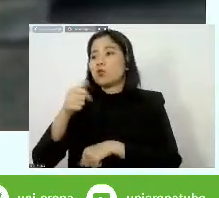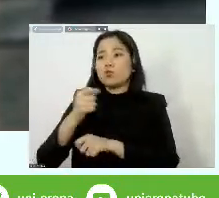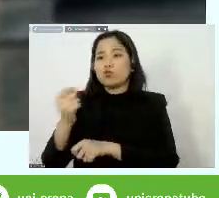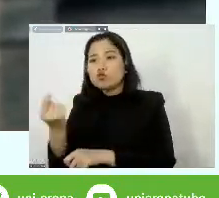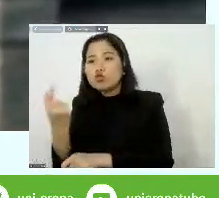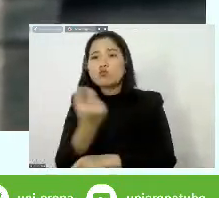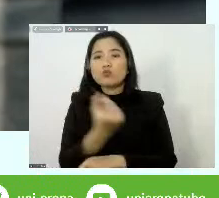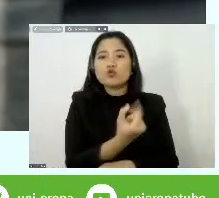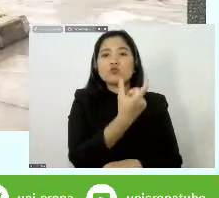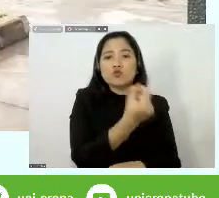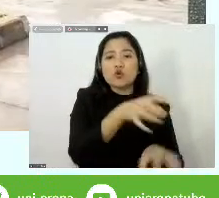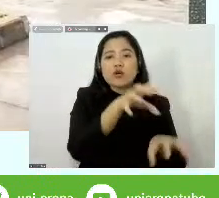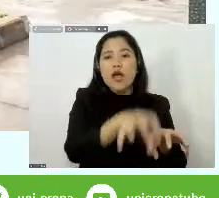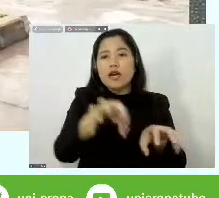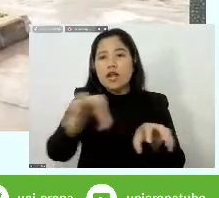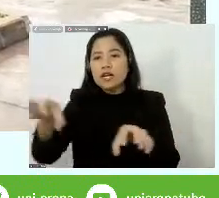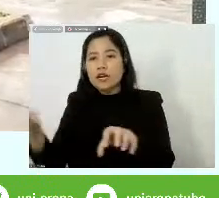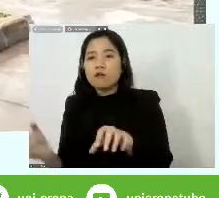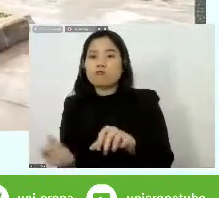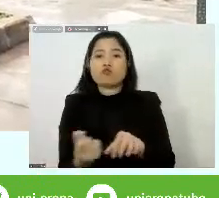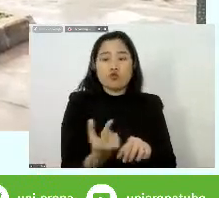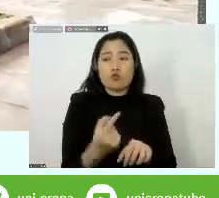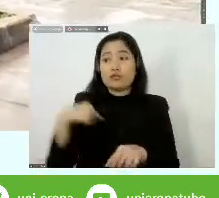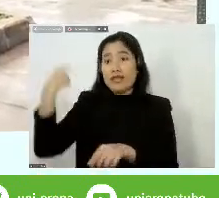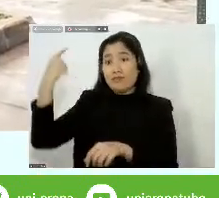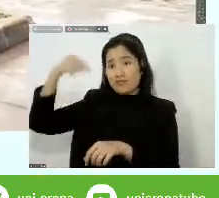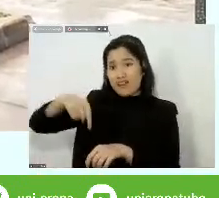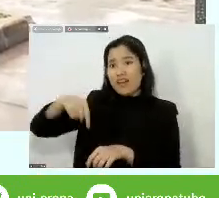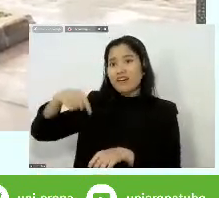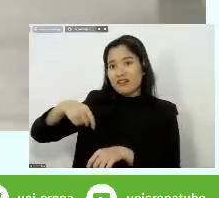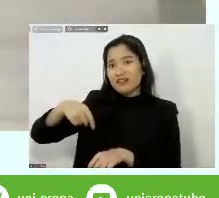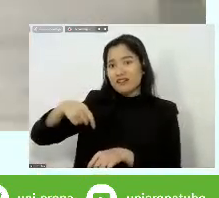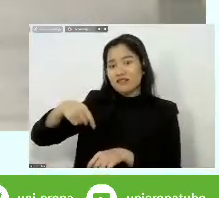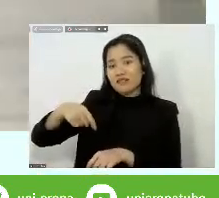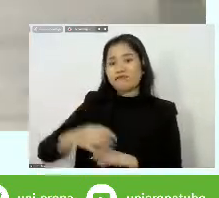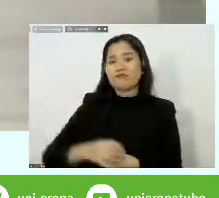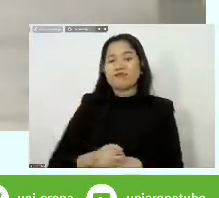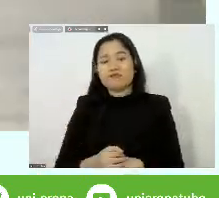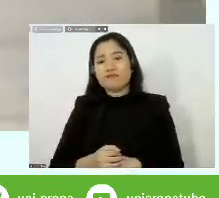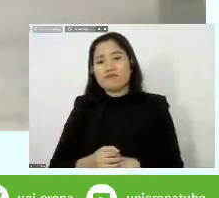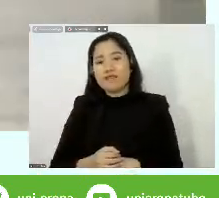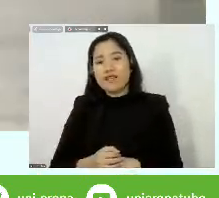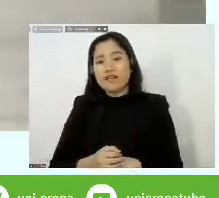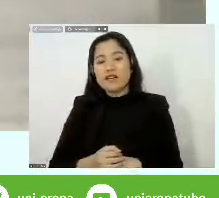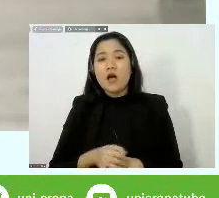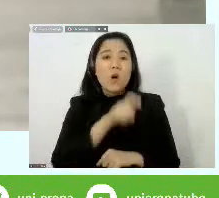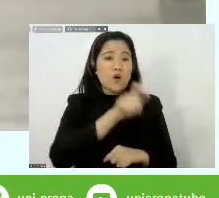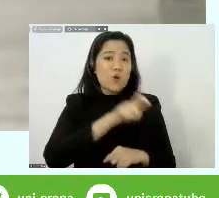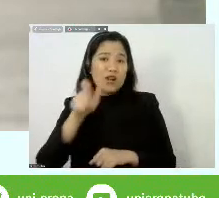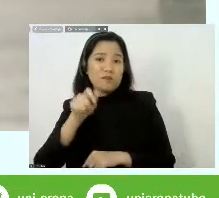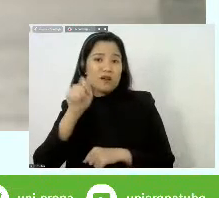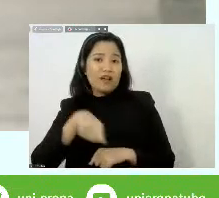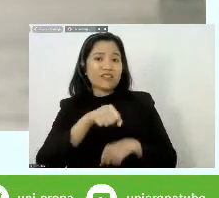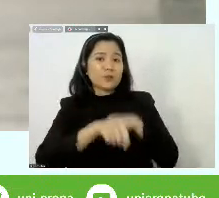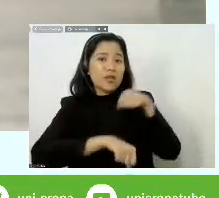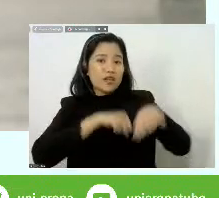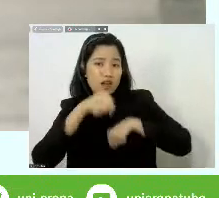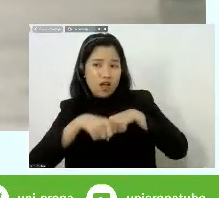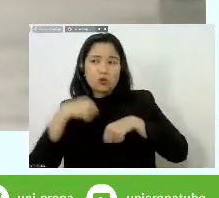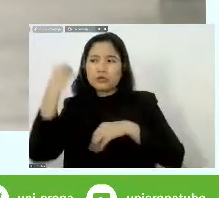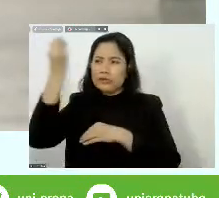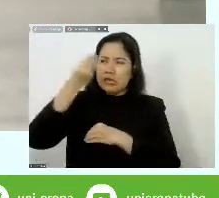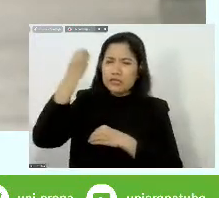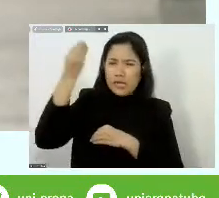berbagai daerah sehingga sampai hari ini pertumbuhan penggunaan sepeda baik untuk olahraga rekreasi maupun